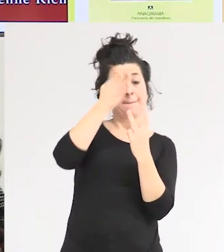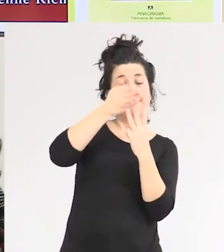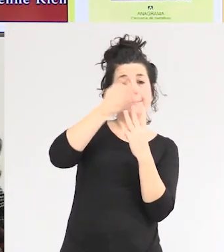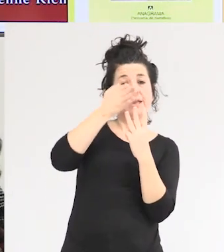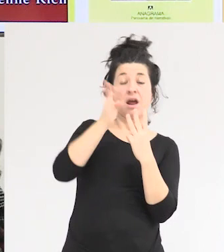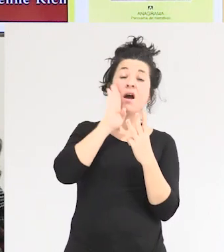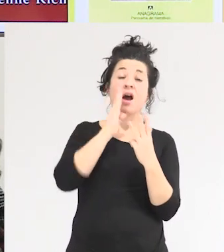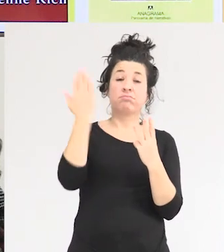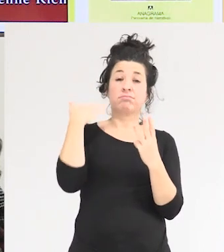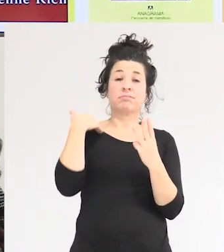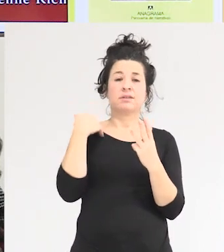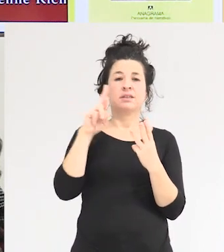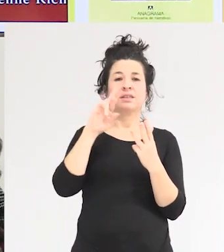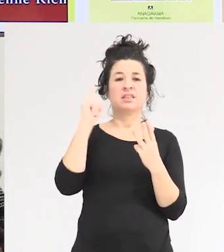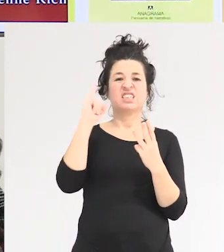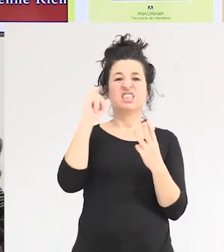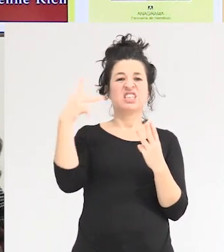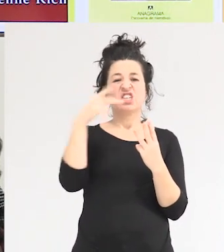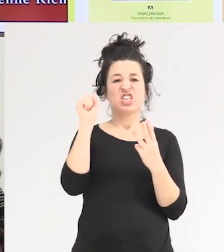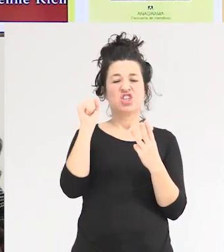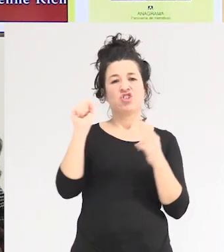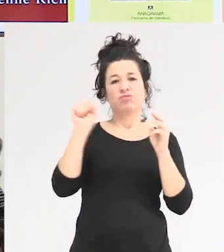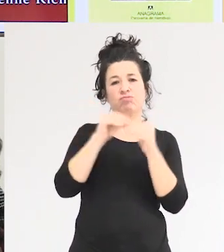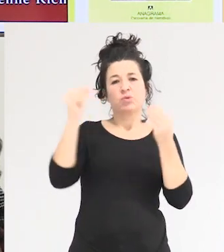Richena, ensaioa da, eta